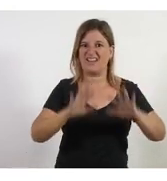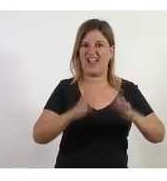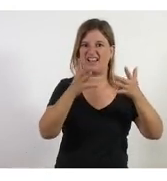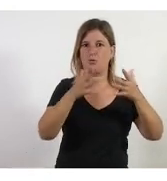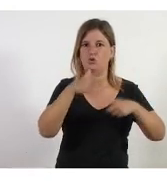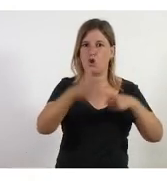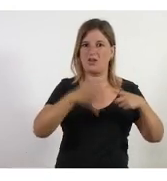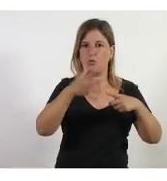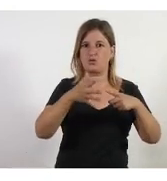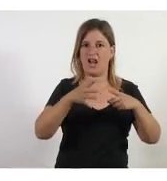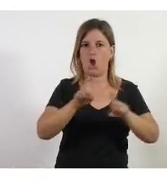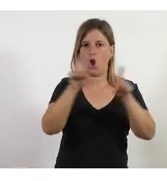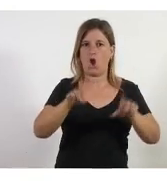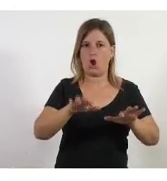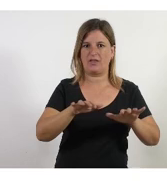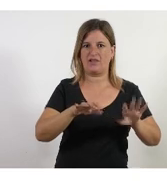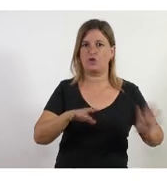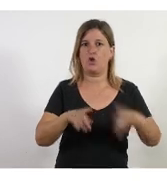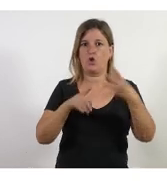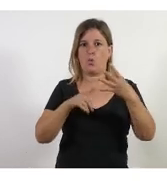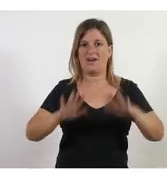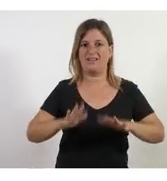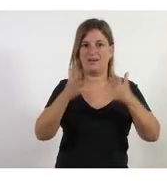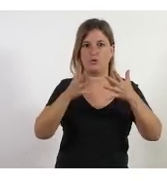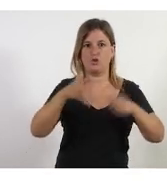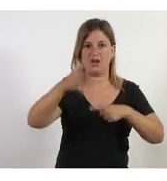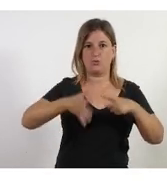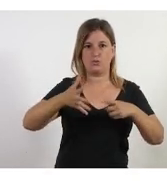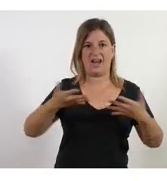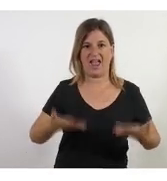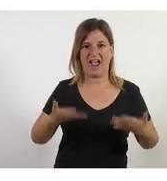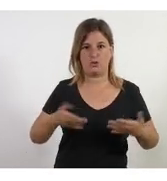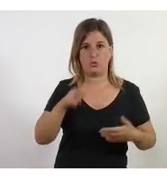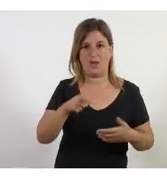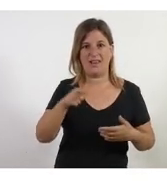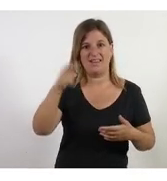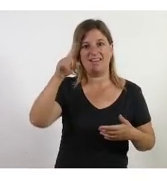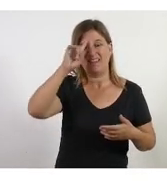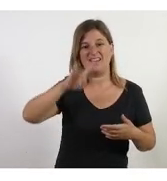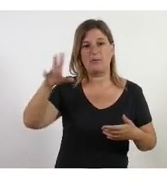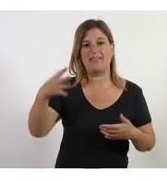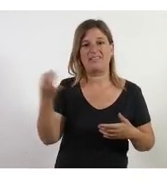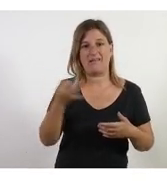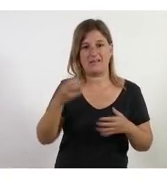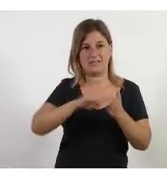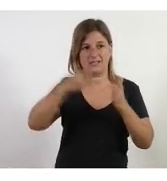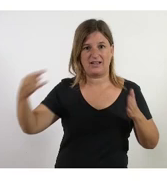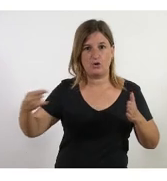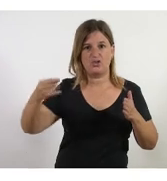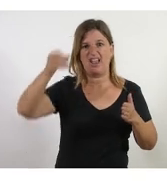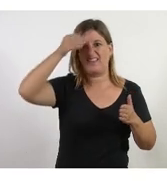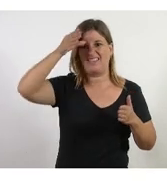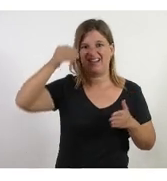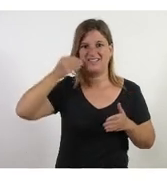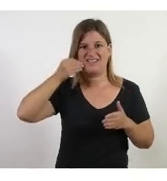industrial, inventem els ordenadors. Quarta revolució industrial, que és la que tenim ara, inventem tot el tema de la tecnologia i la